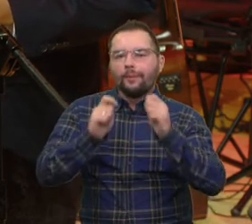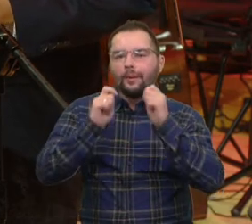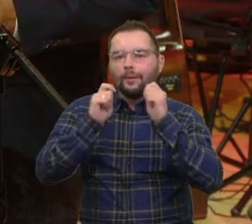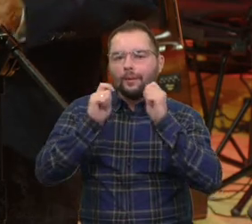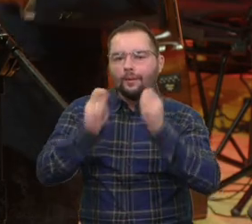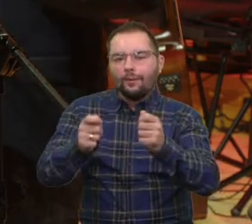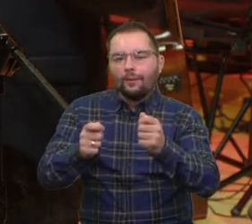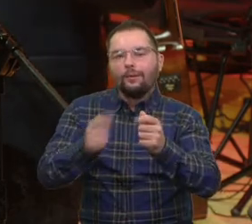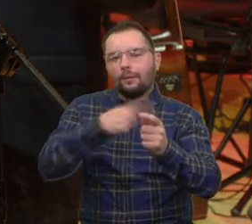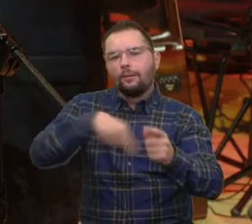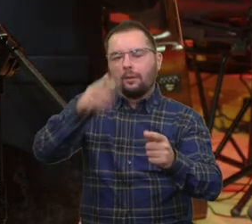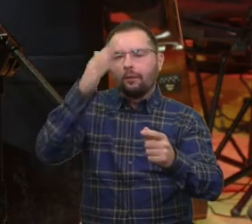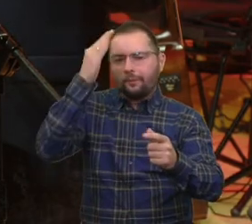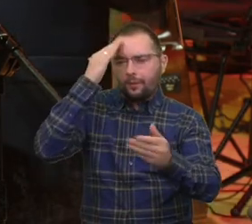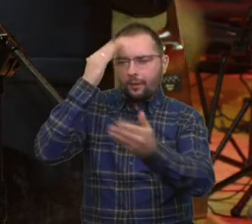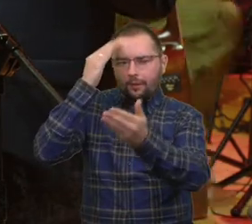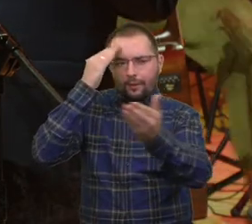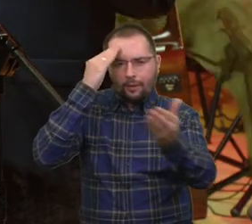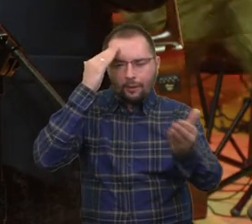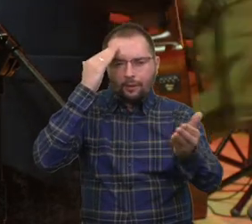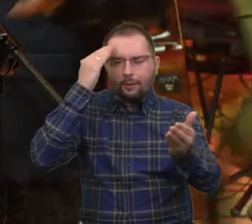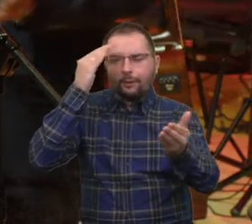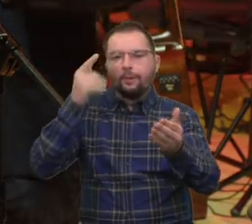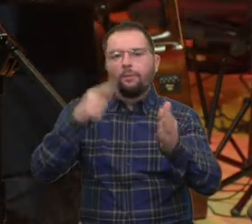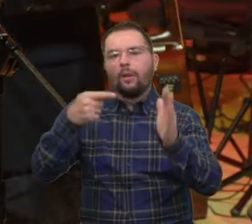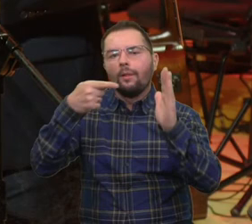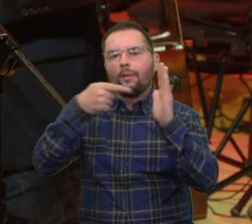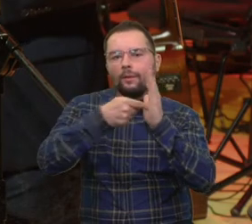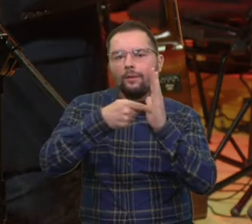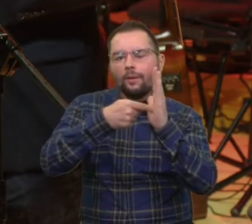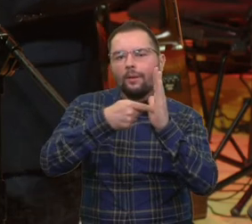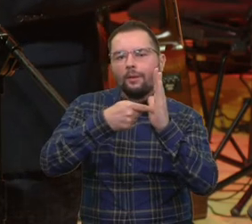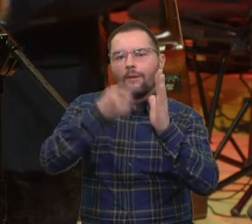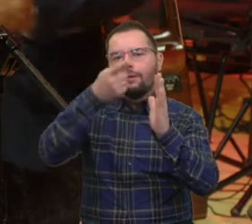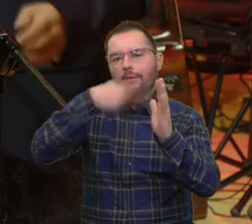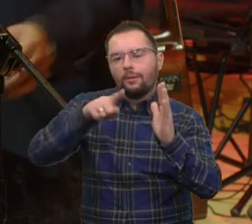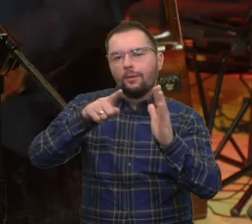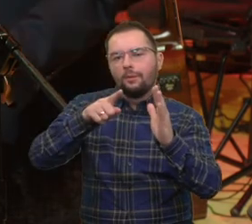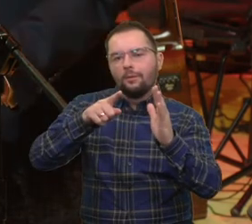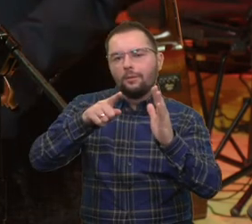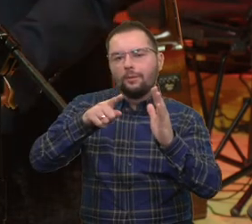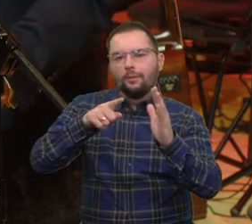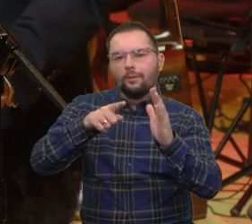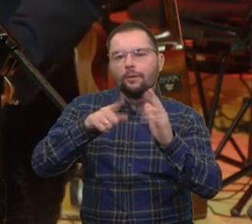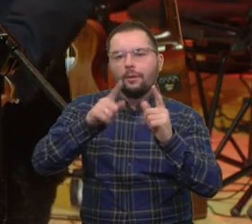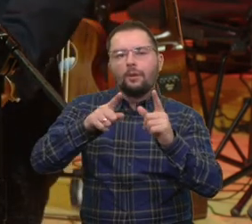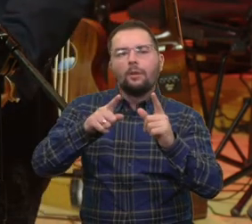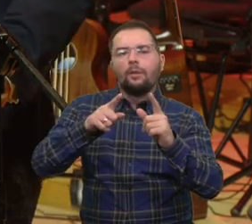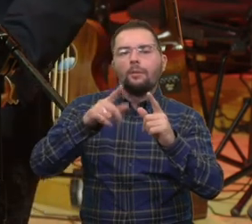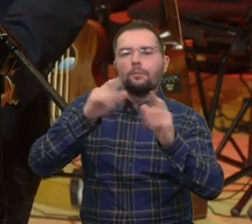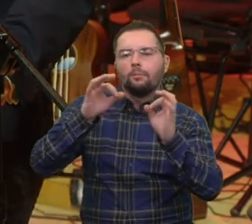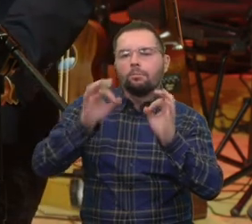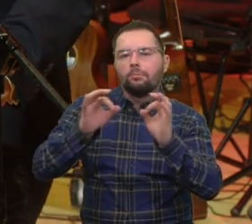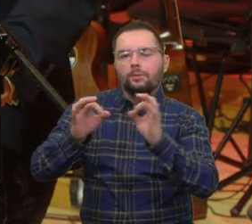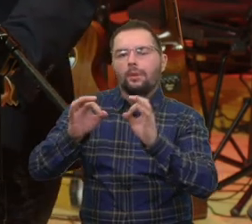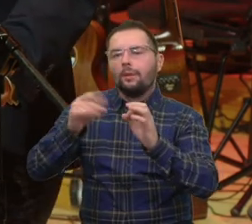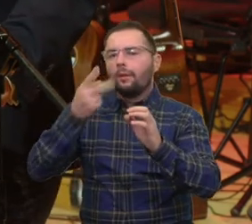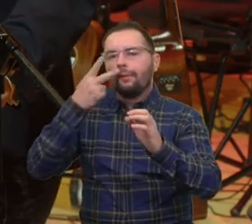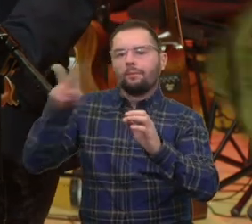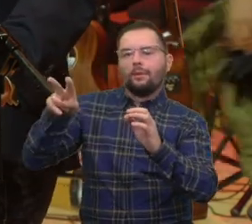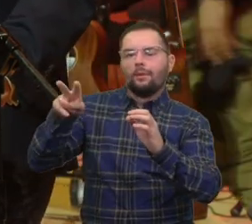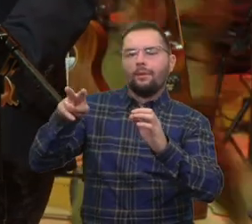Tak. Znają państwo ten termin na pewno bardzo dobrze. Wielu z was, tych artystów, widziało na scenie